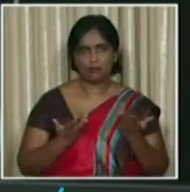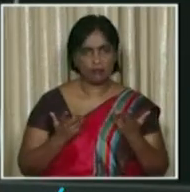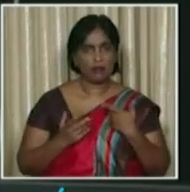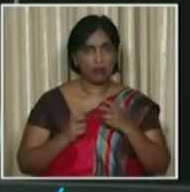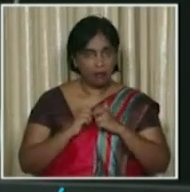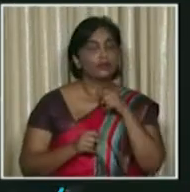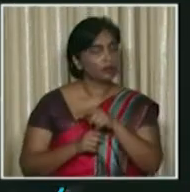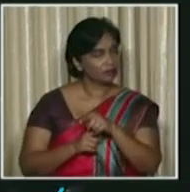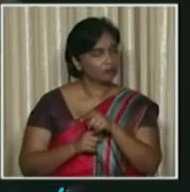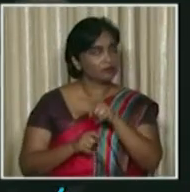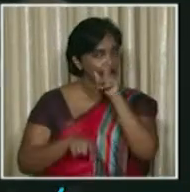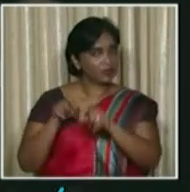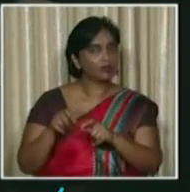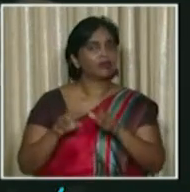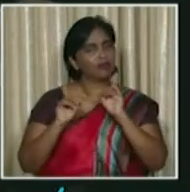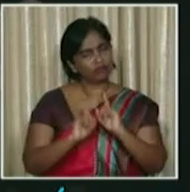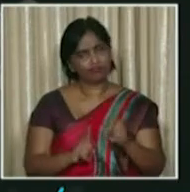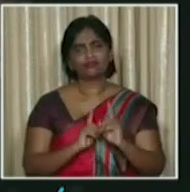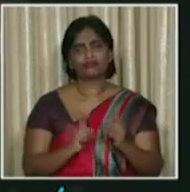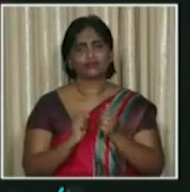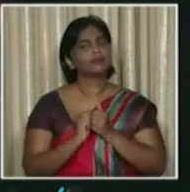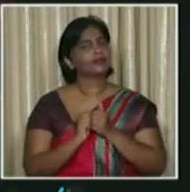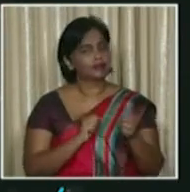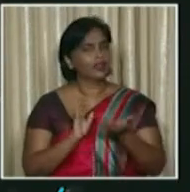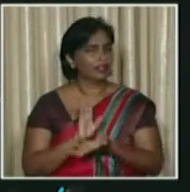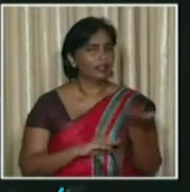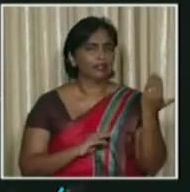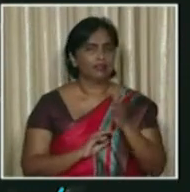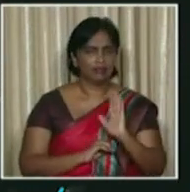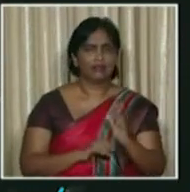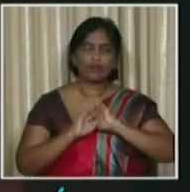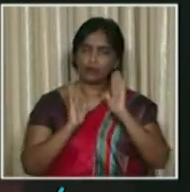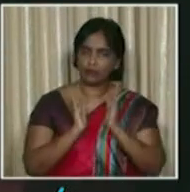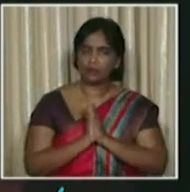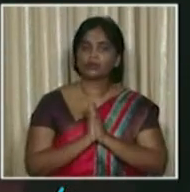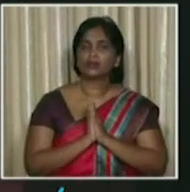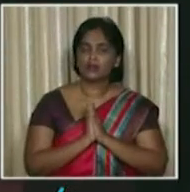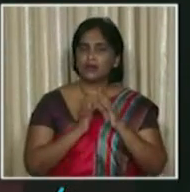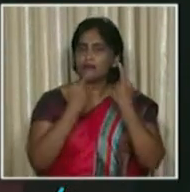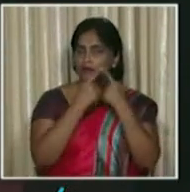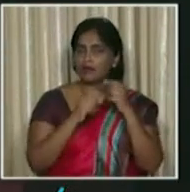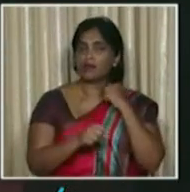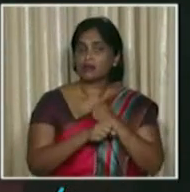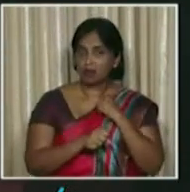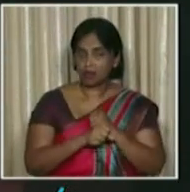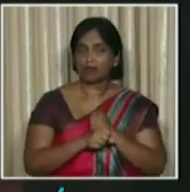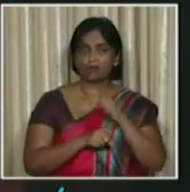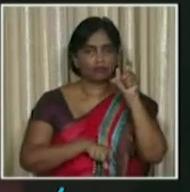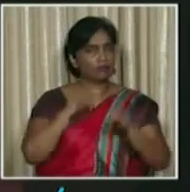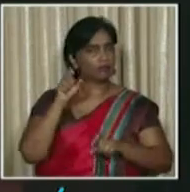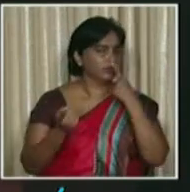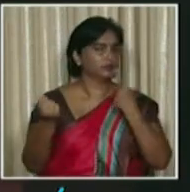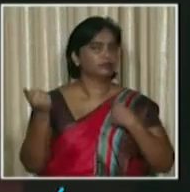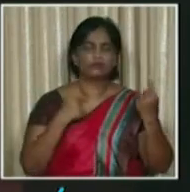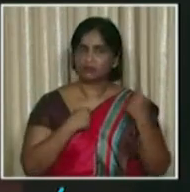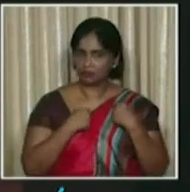ඒකත් විසඳලා දෙනවා ඉන්න තැනම වැඩ කරන්න යන්න දෙන්න දැන් මොකද ඡන්දයක් නැහැ නේ අතරම විවිධ රාජ්‍ය සේවක පැතිකඩ වලින් අපිට